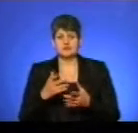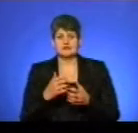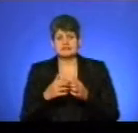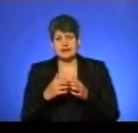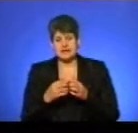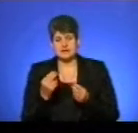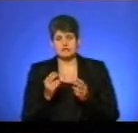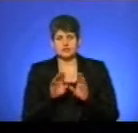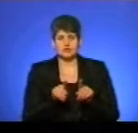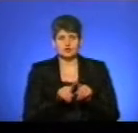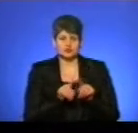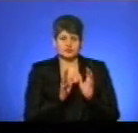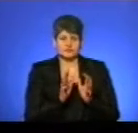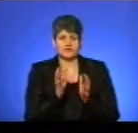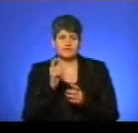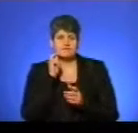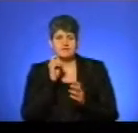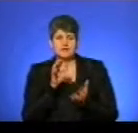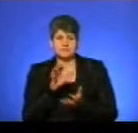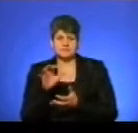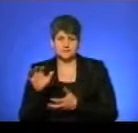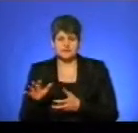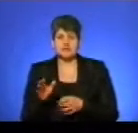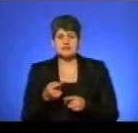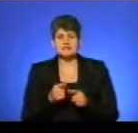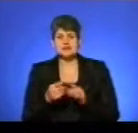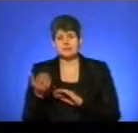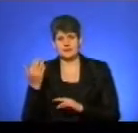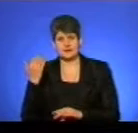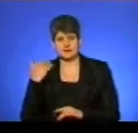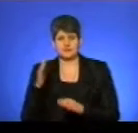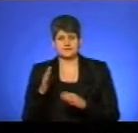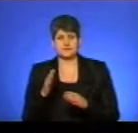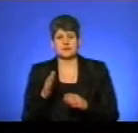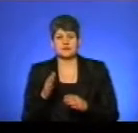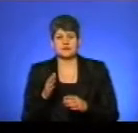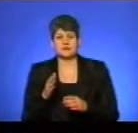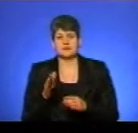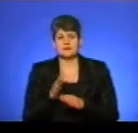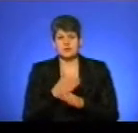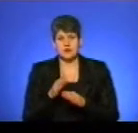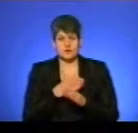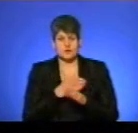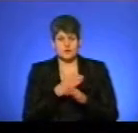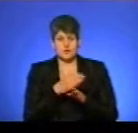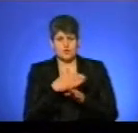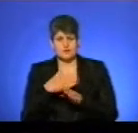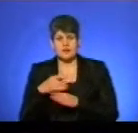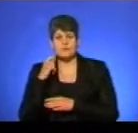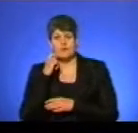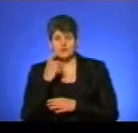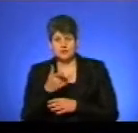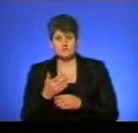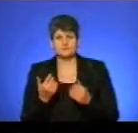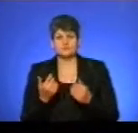середні іграшки також для певного. Тобто в нас все ми розклали перед початком конвейера, розклали по віку. І